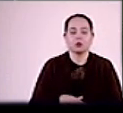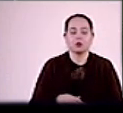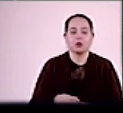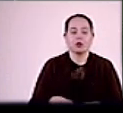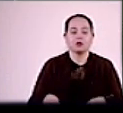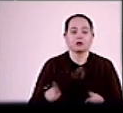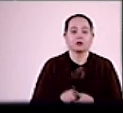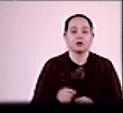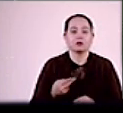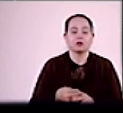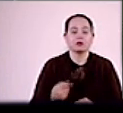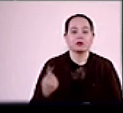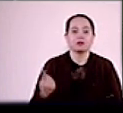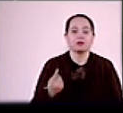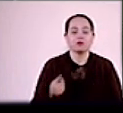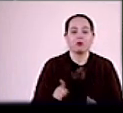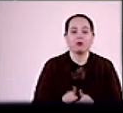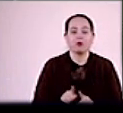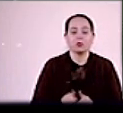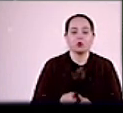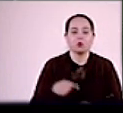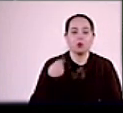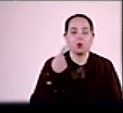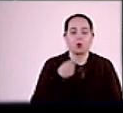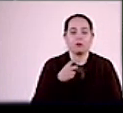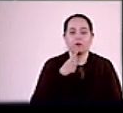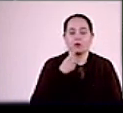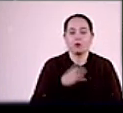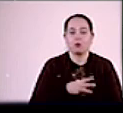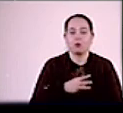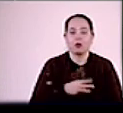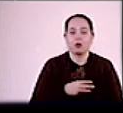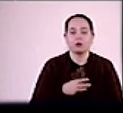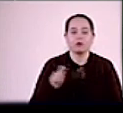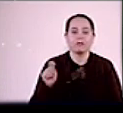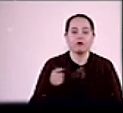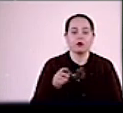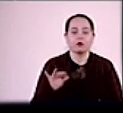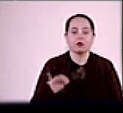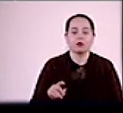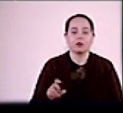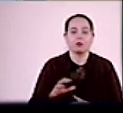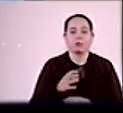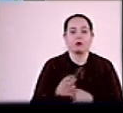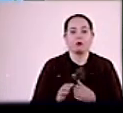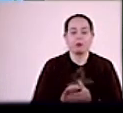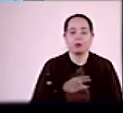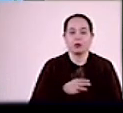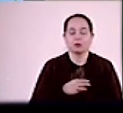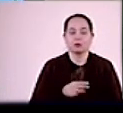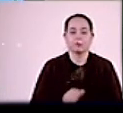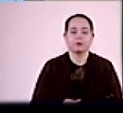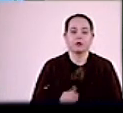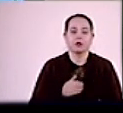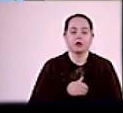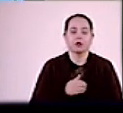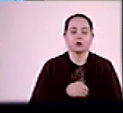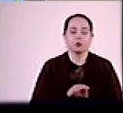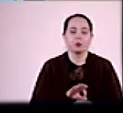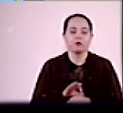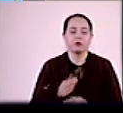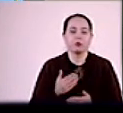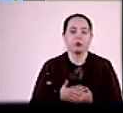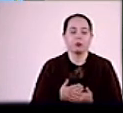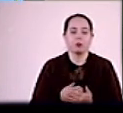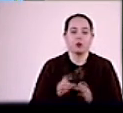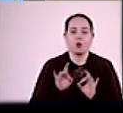это единственный подобный образ в романе Толстого «Война и мир». Хочу привести